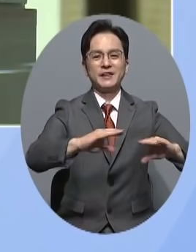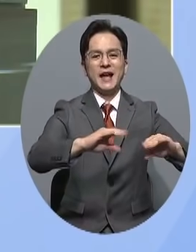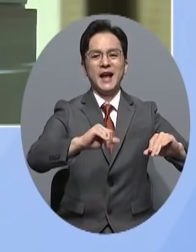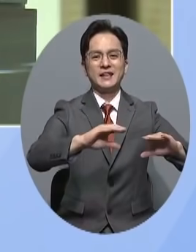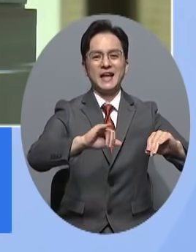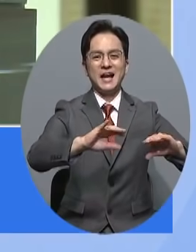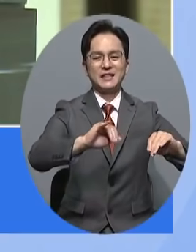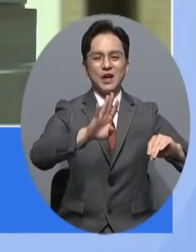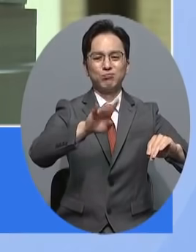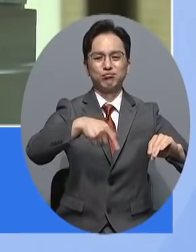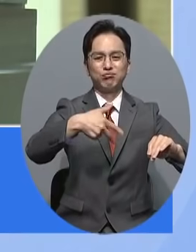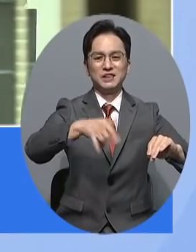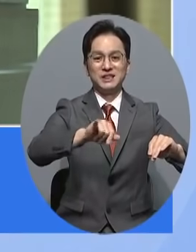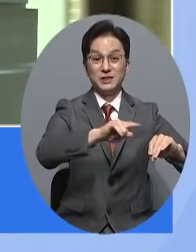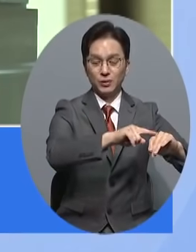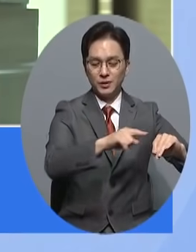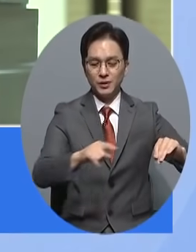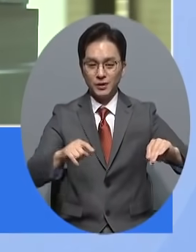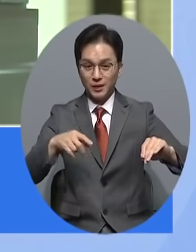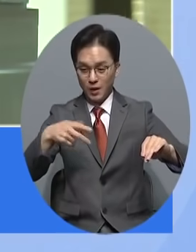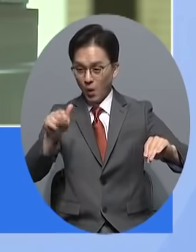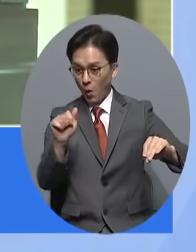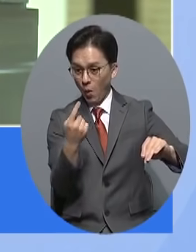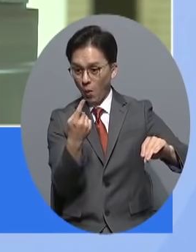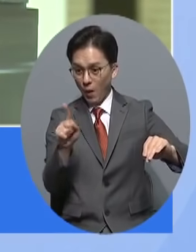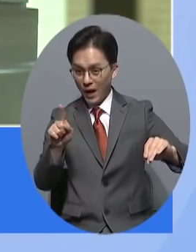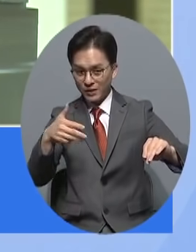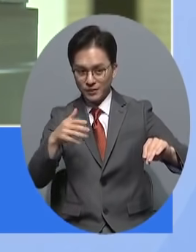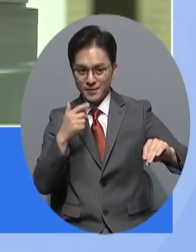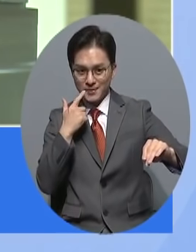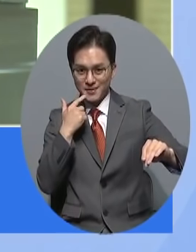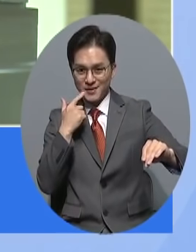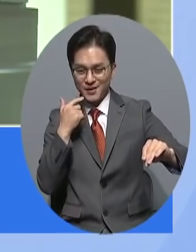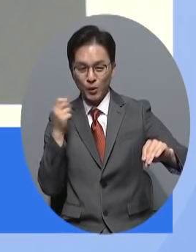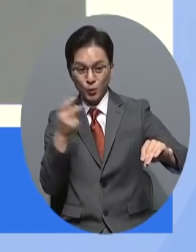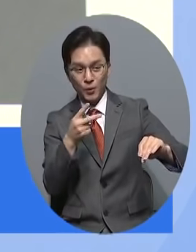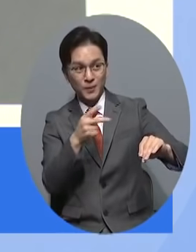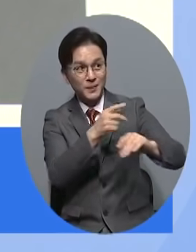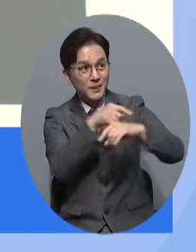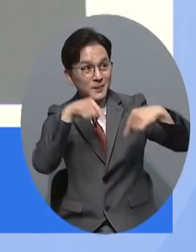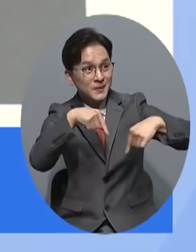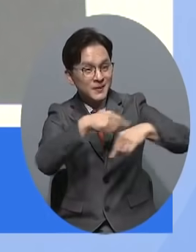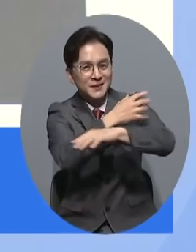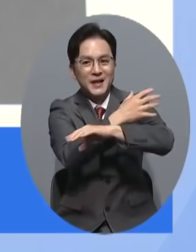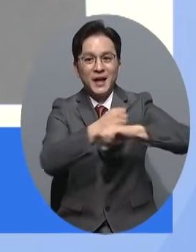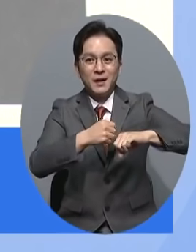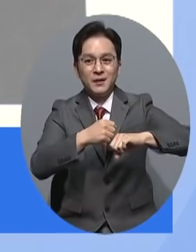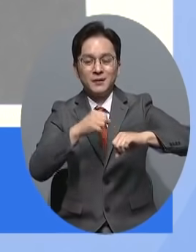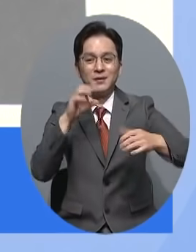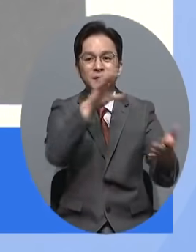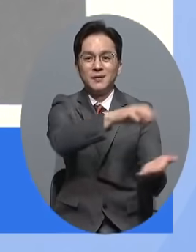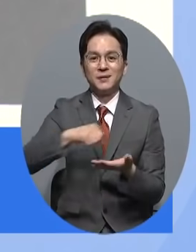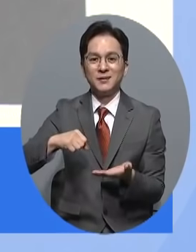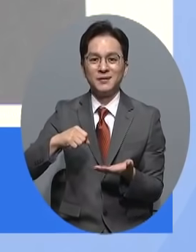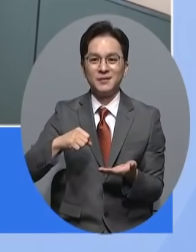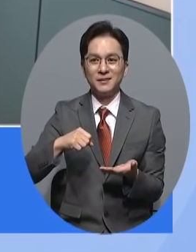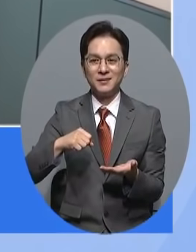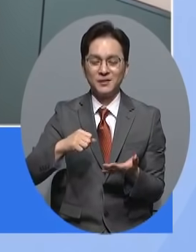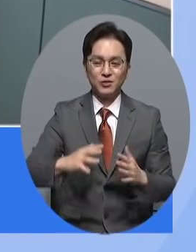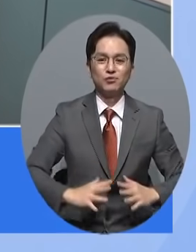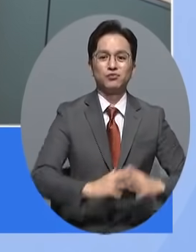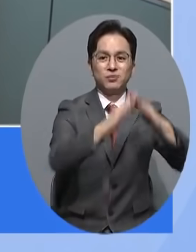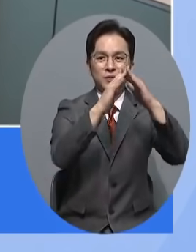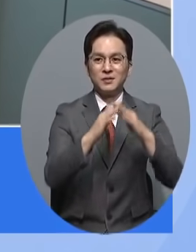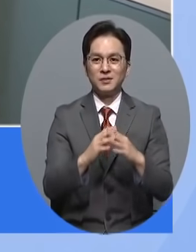그 군인 공제회가 예. 여기에 대해서 그게 설계 변경이 되는 바람에 이 돈이 그대로 날려버렸단 말이죠. 예. 자, 그러면 이게 분리되어서